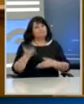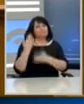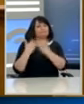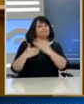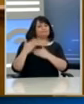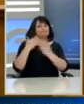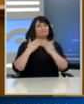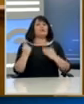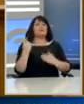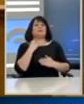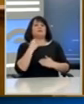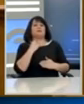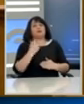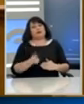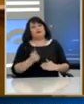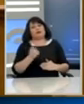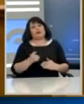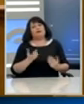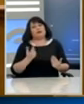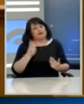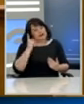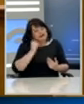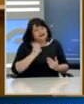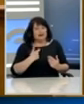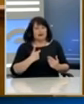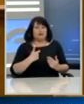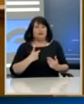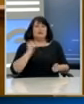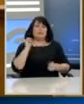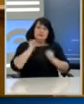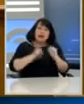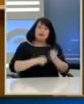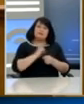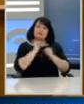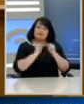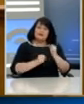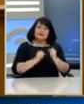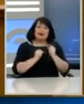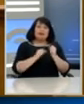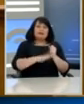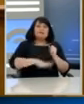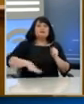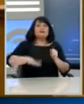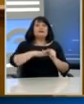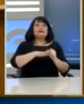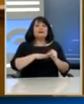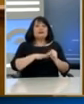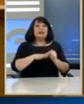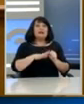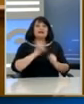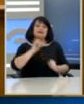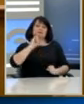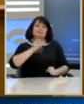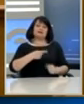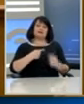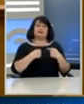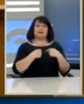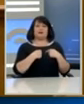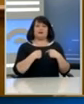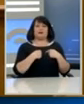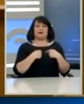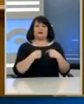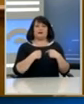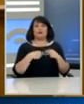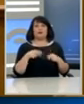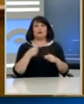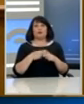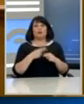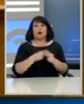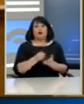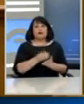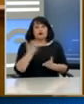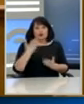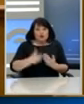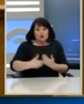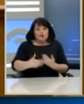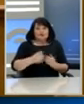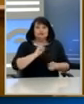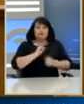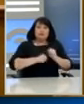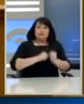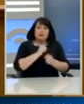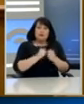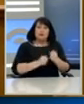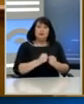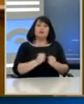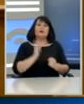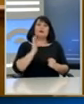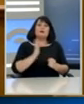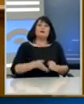και απώλειες. Παλέψαμε μέσα σε συνθήκες που δεν τις ορίζουμε εμείς, για να ολοκληρώσουμε αυτή την κρίσιμη αξιολόγηση, για να